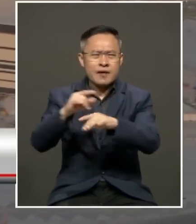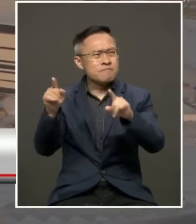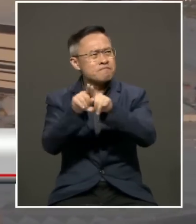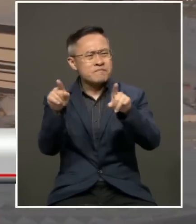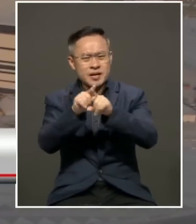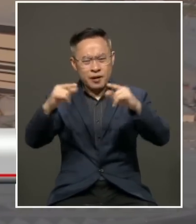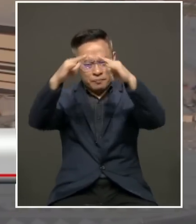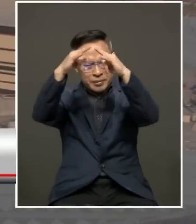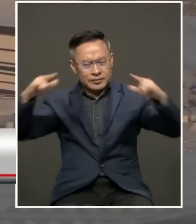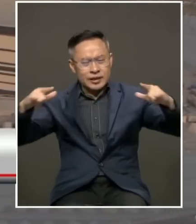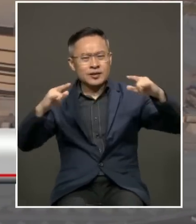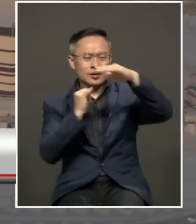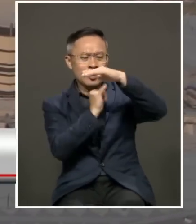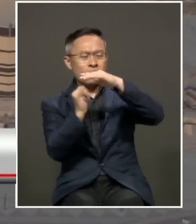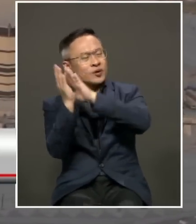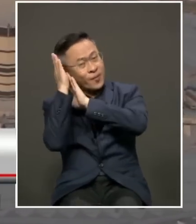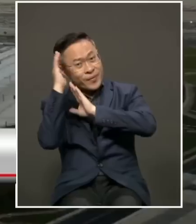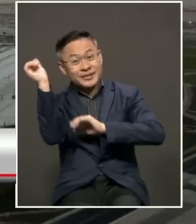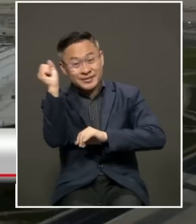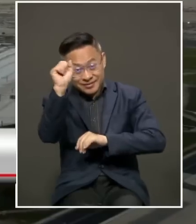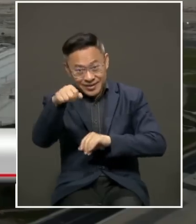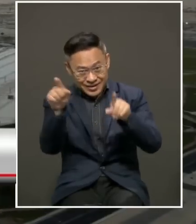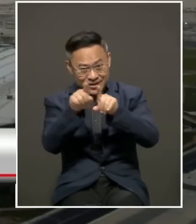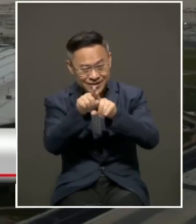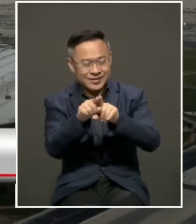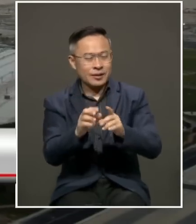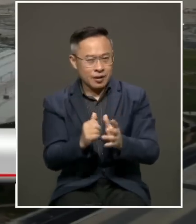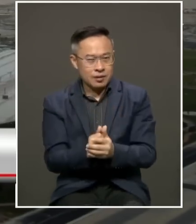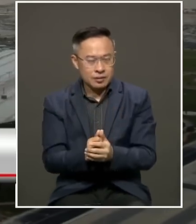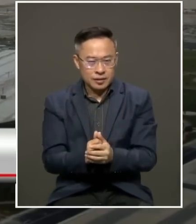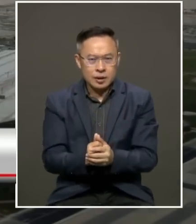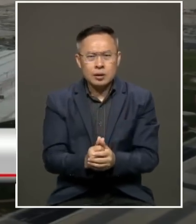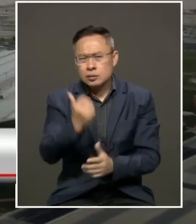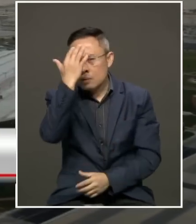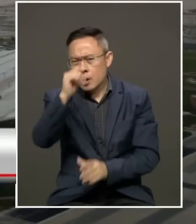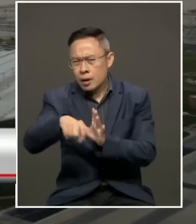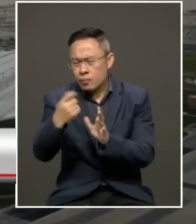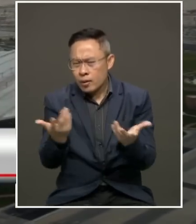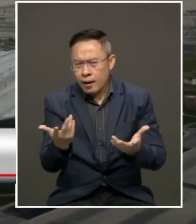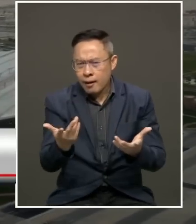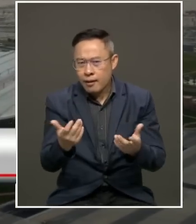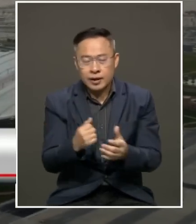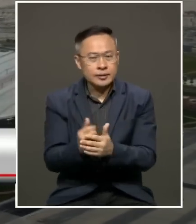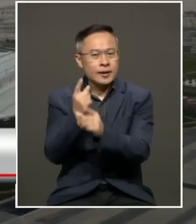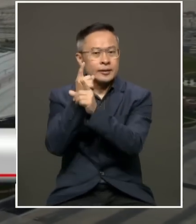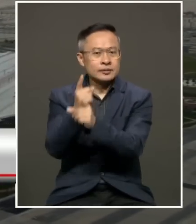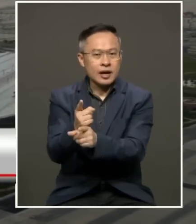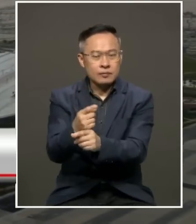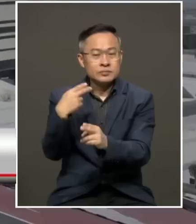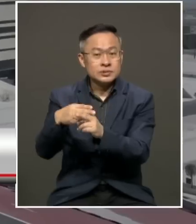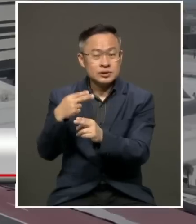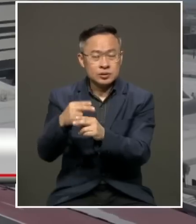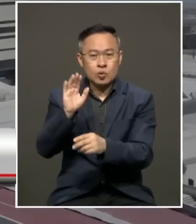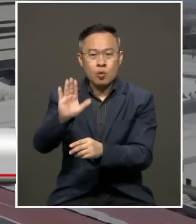แคมป์ปิ้งมารู้สึกเหมือนกันมันมีที่มาที่ไปนะว่าทำไมมันถึงต้องเป็นเต็นท์แบบนี้ฉะนั้นแห่งนี้ตั้งชื่อตามบายพาส